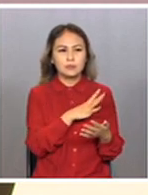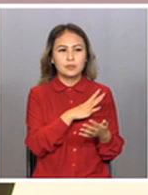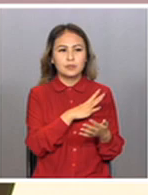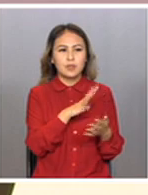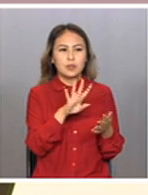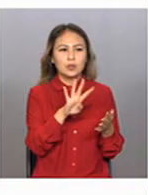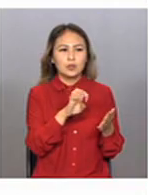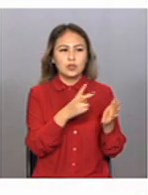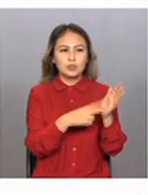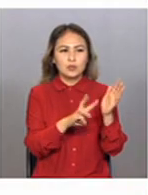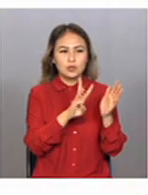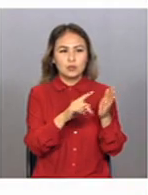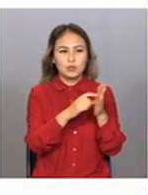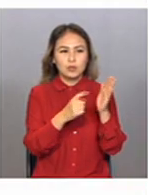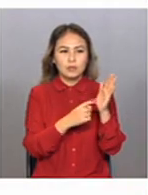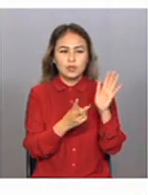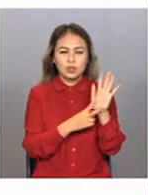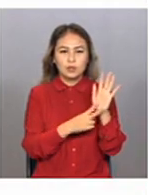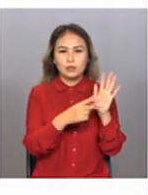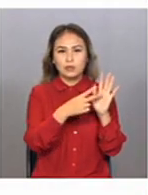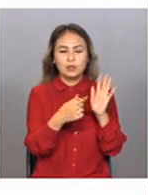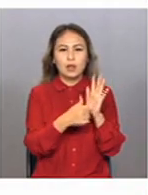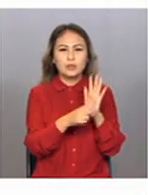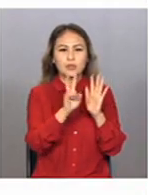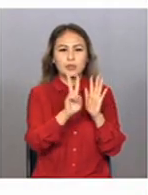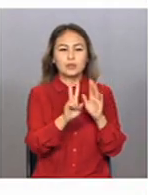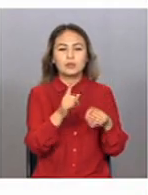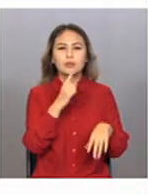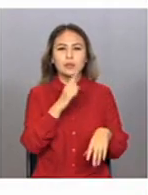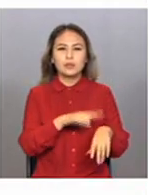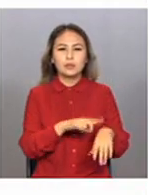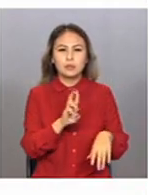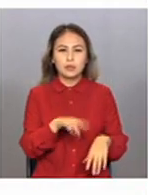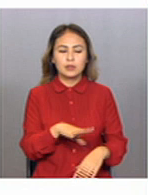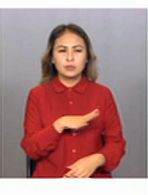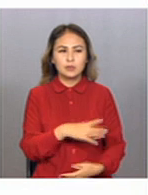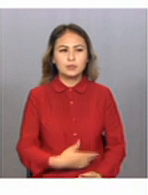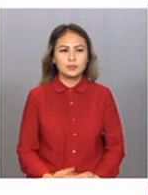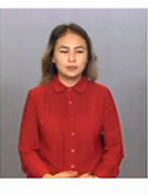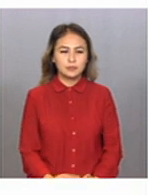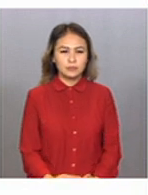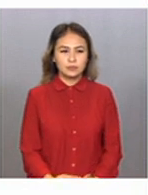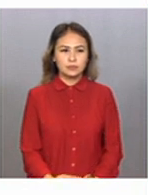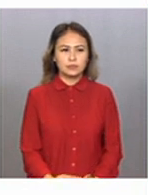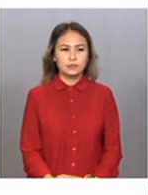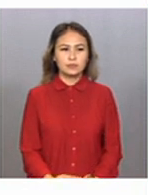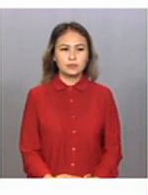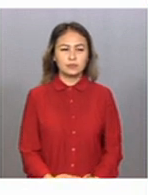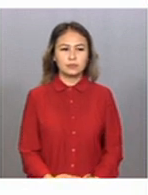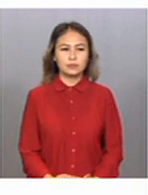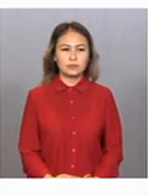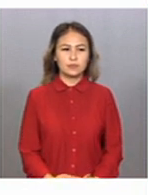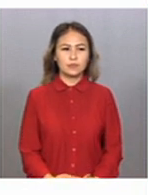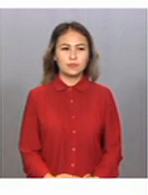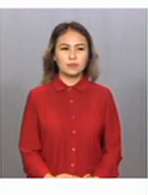Қозғалы жылдамдығын анықтау үшін арақашықтықты уақытқа бөлеміз. 434 пен 7-нің